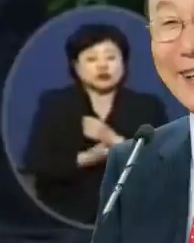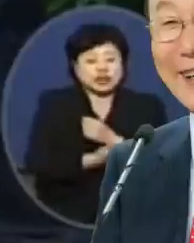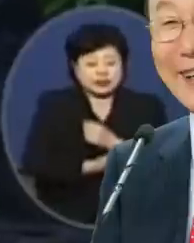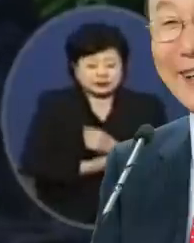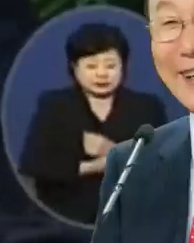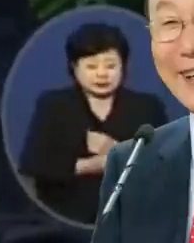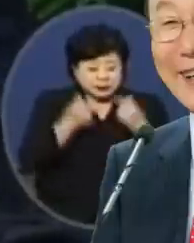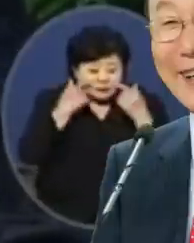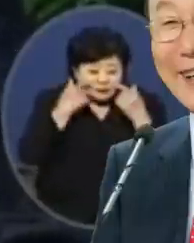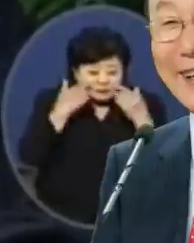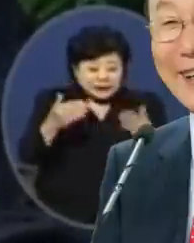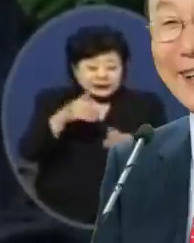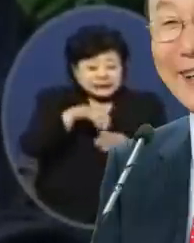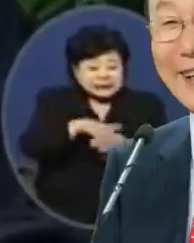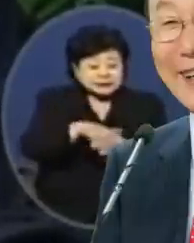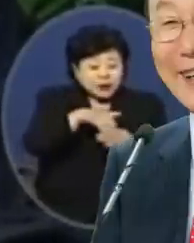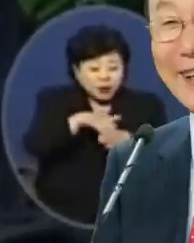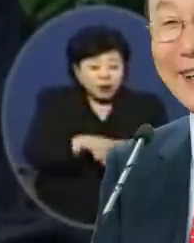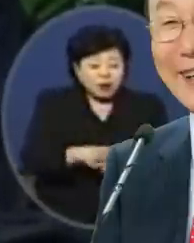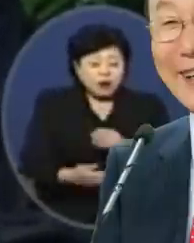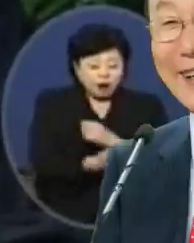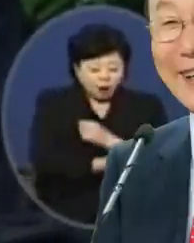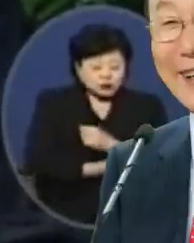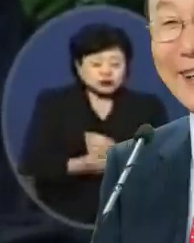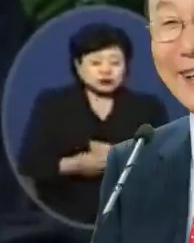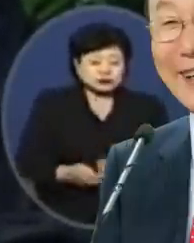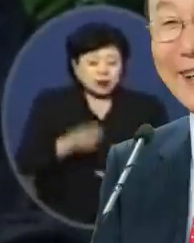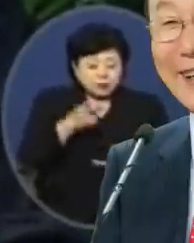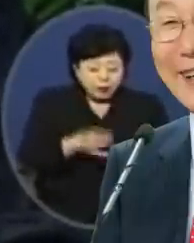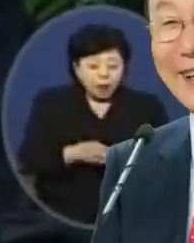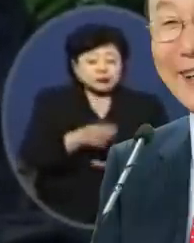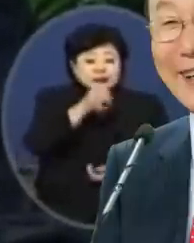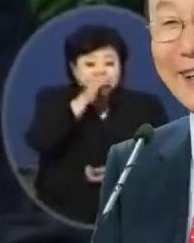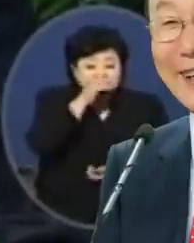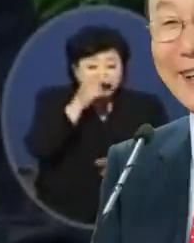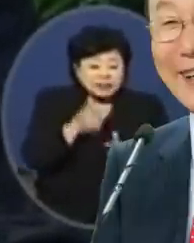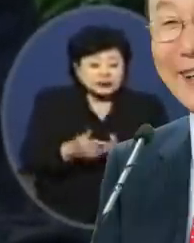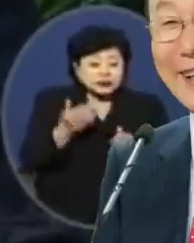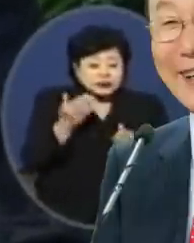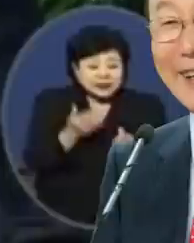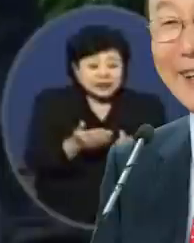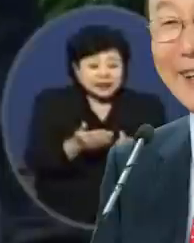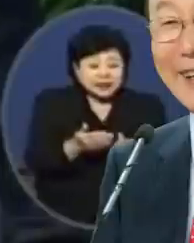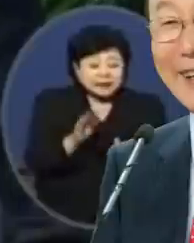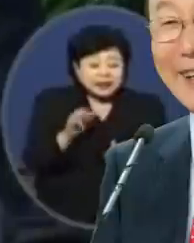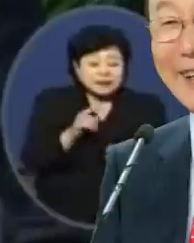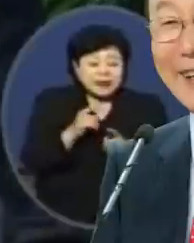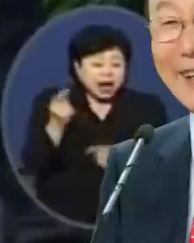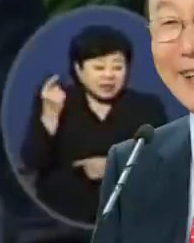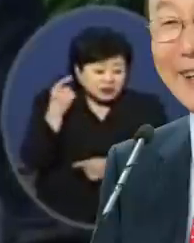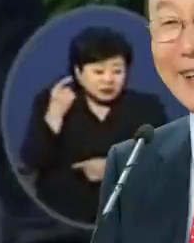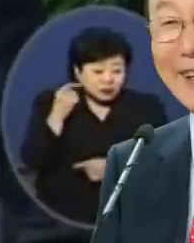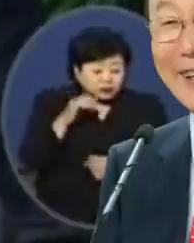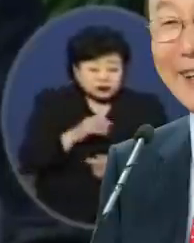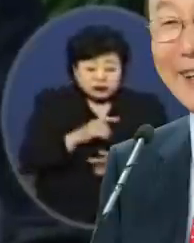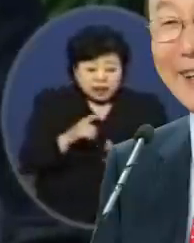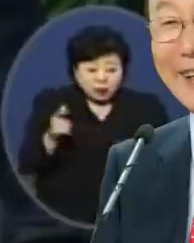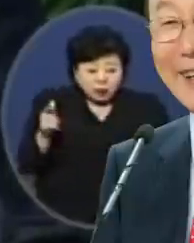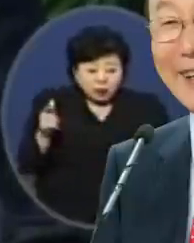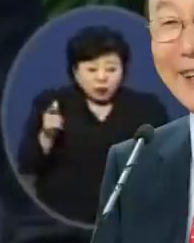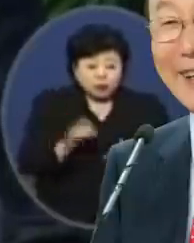거두는데 반드시 심고는 거두는 법이 있습니다. 예수님께서 빌립의 말을 듣고 난 다음 꾸짖지 않았어요.